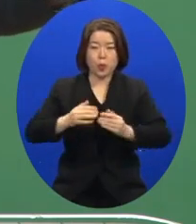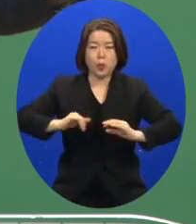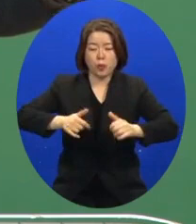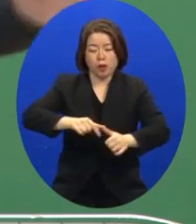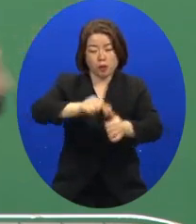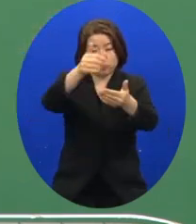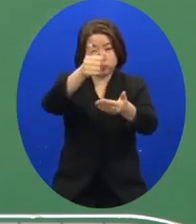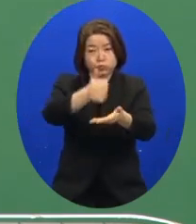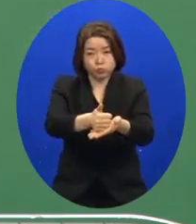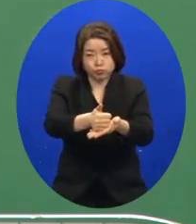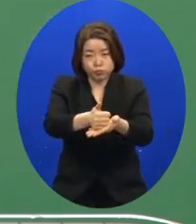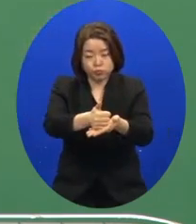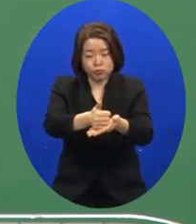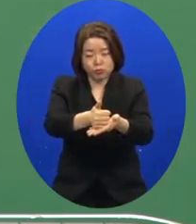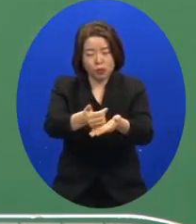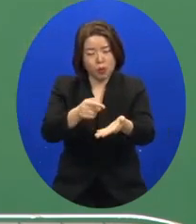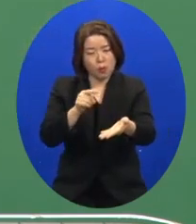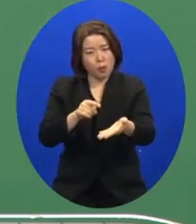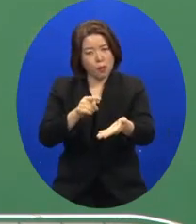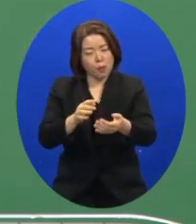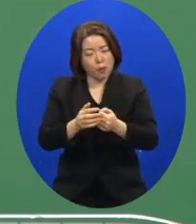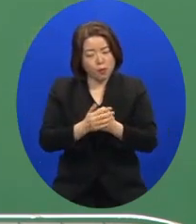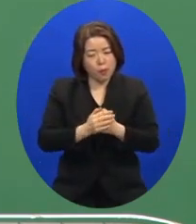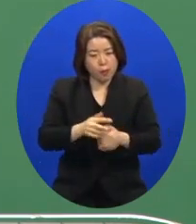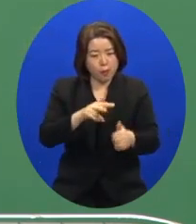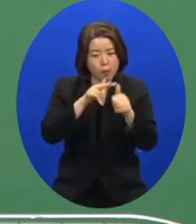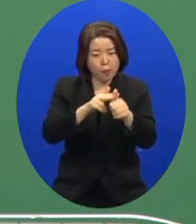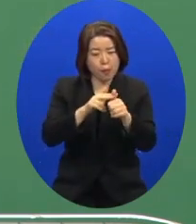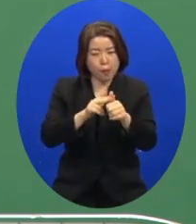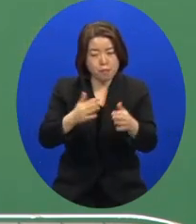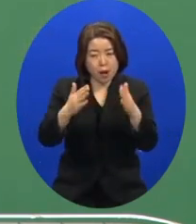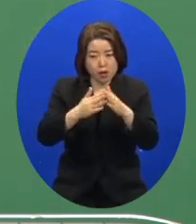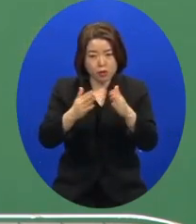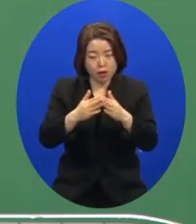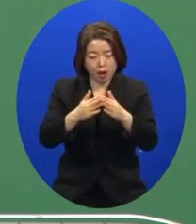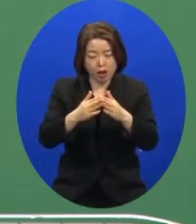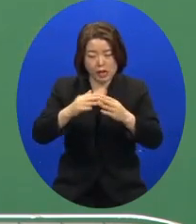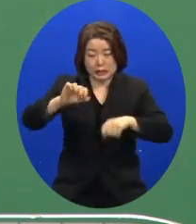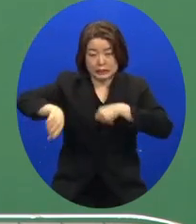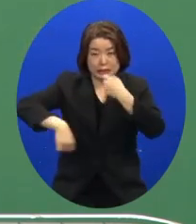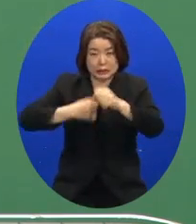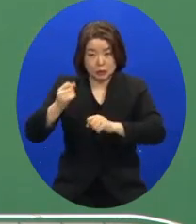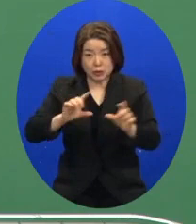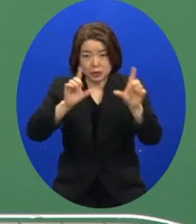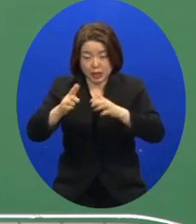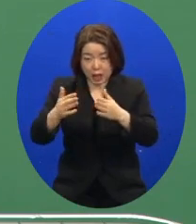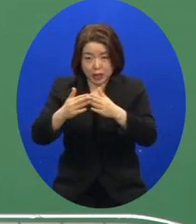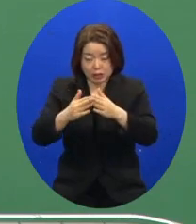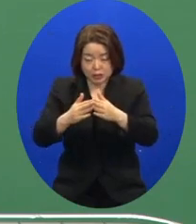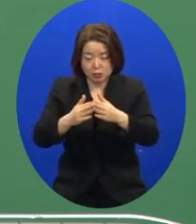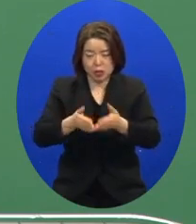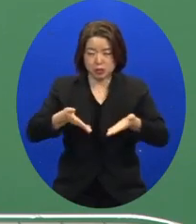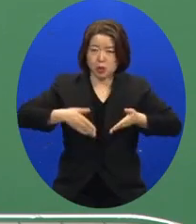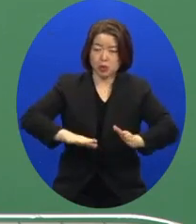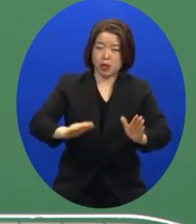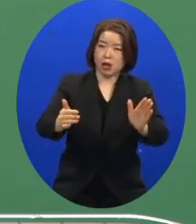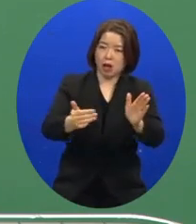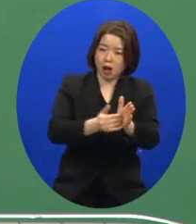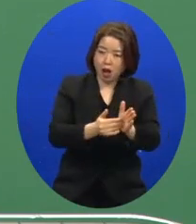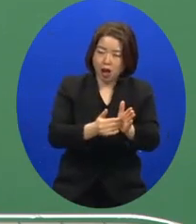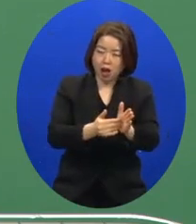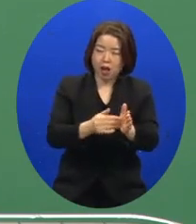구주이신 분이 마구간에 짐승이 먹고 자는 그 마구간에 나셨다는 것이 바로